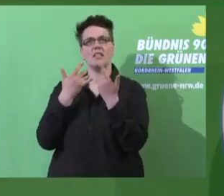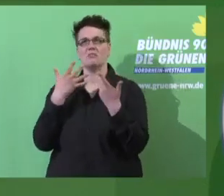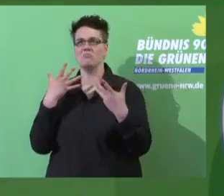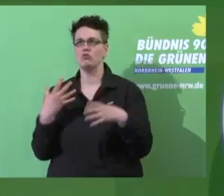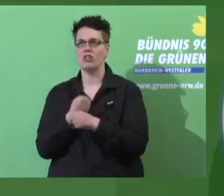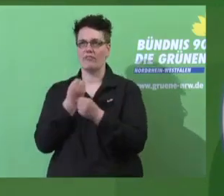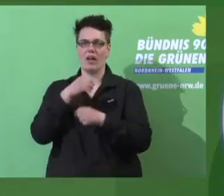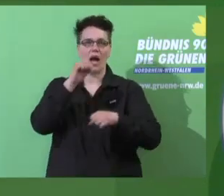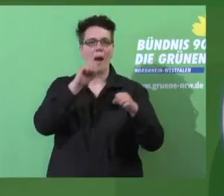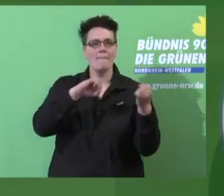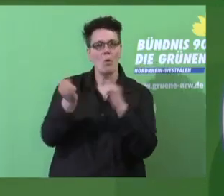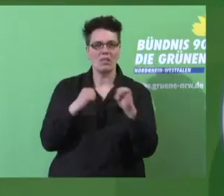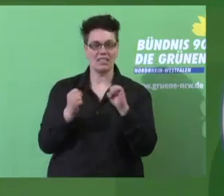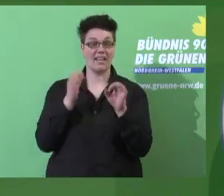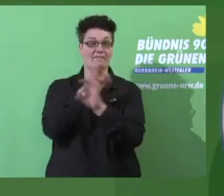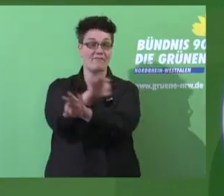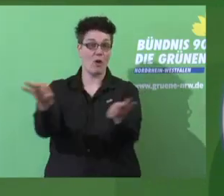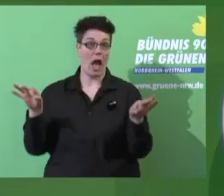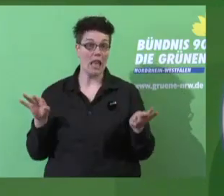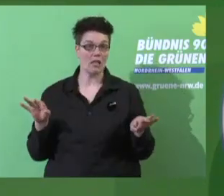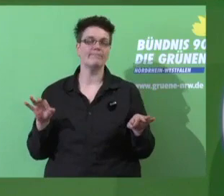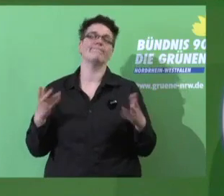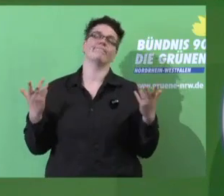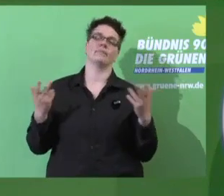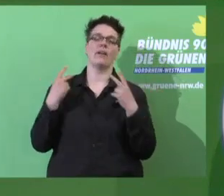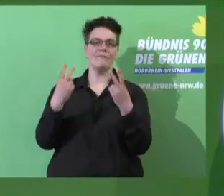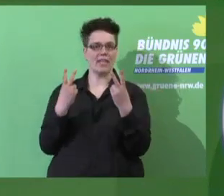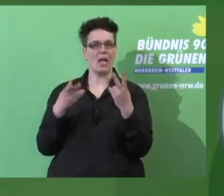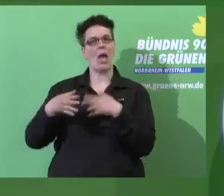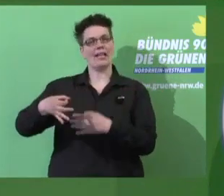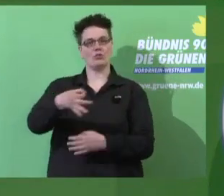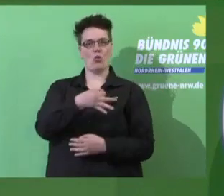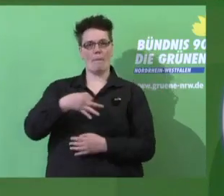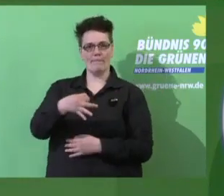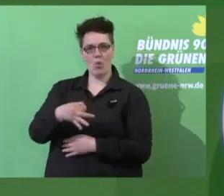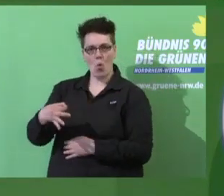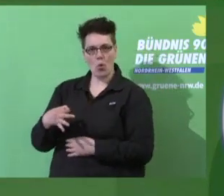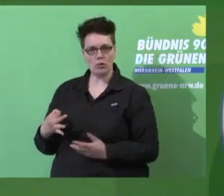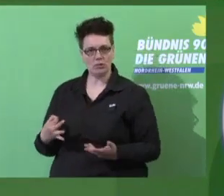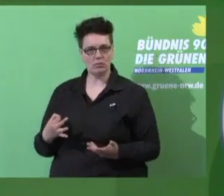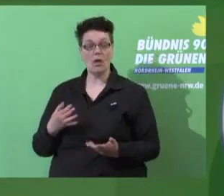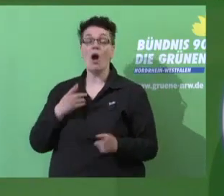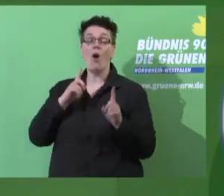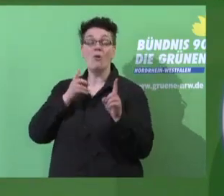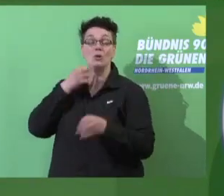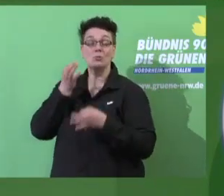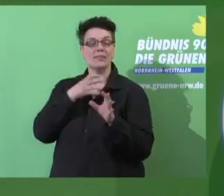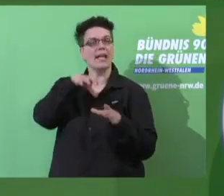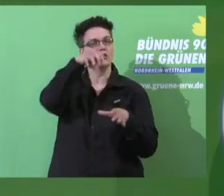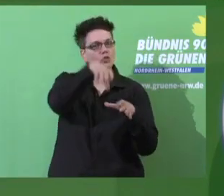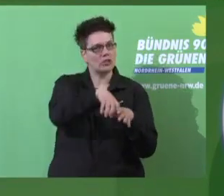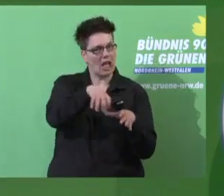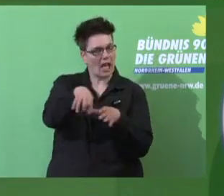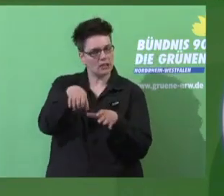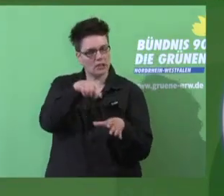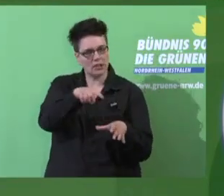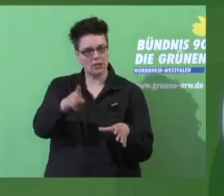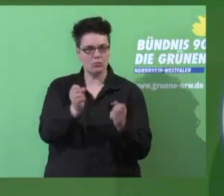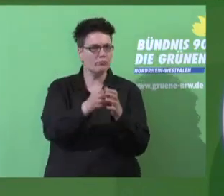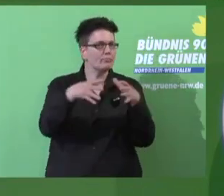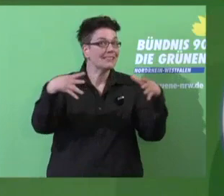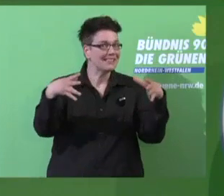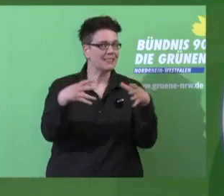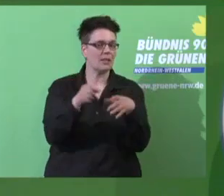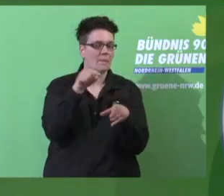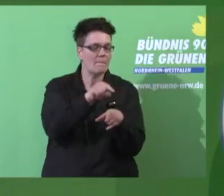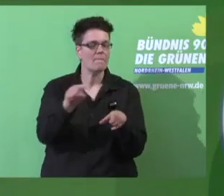ganz wichtige Rolle spielen da die Kommunen. Die Kommunen sind und insbesondere die Städte, die größeren und die kleinen, sind